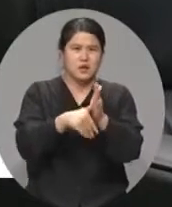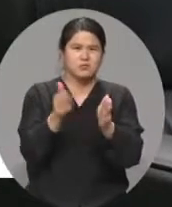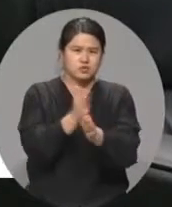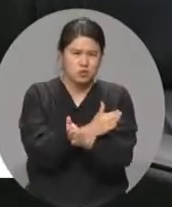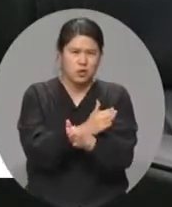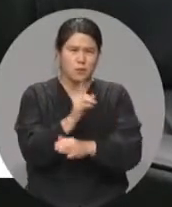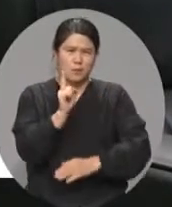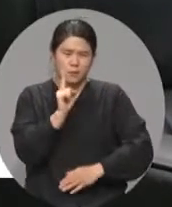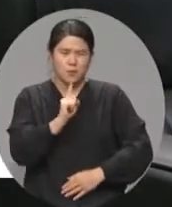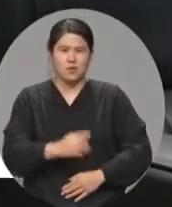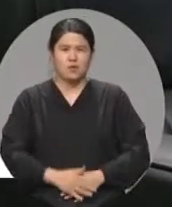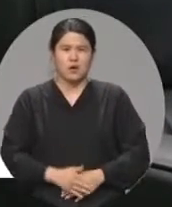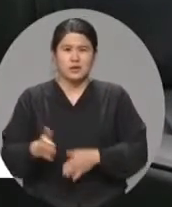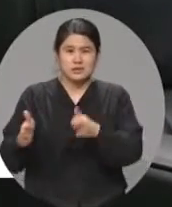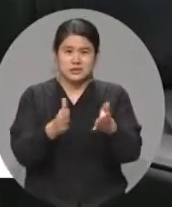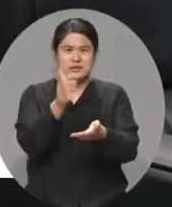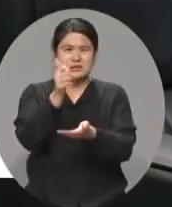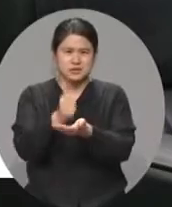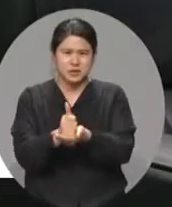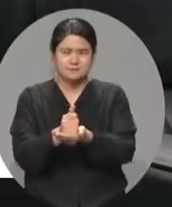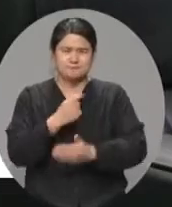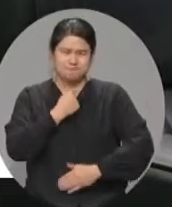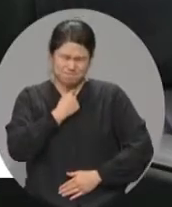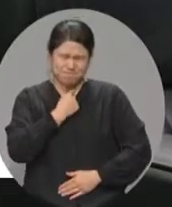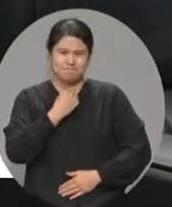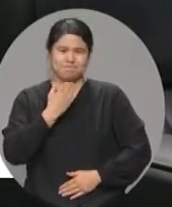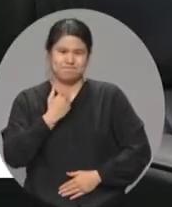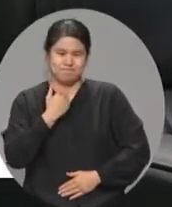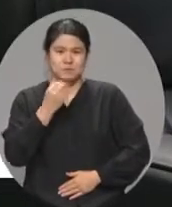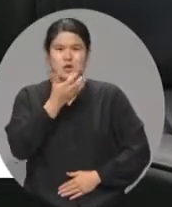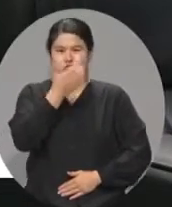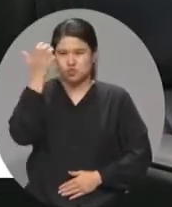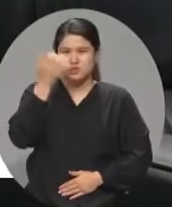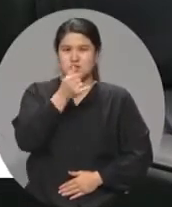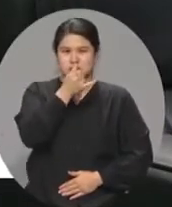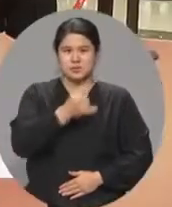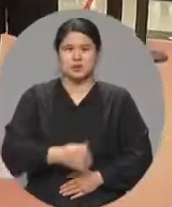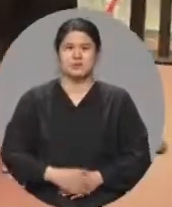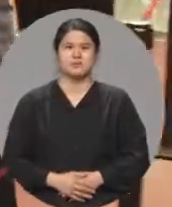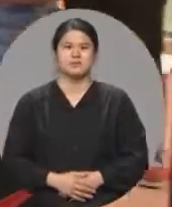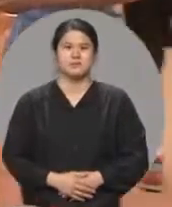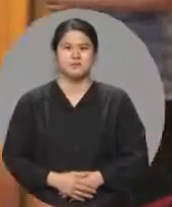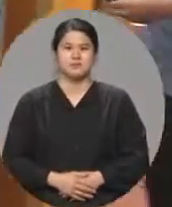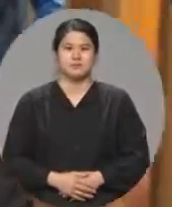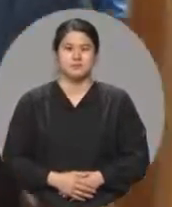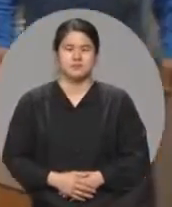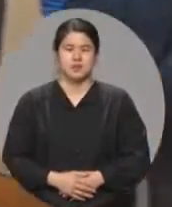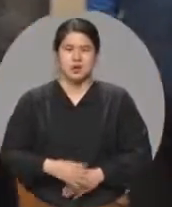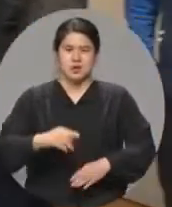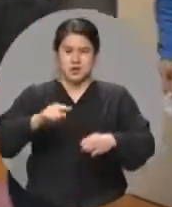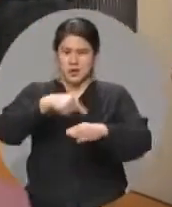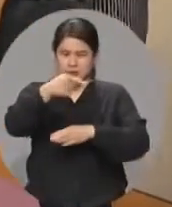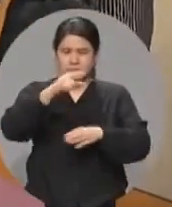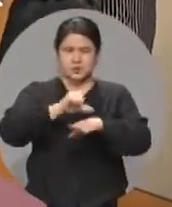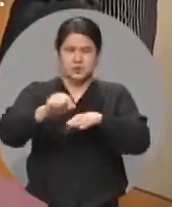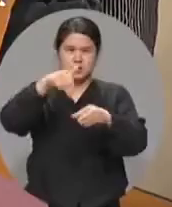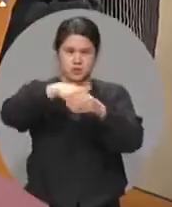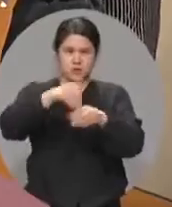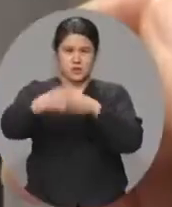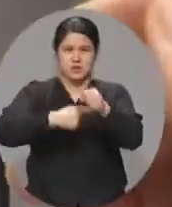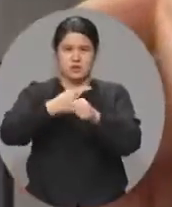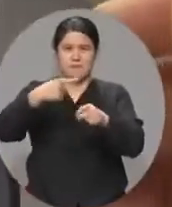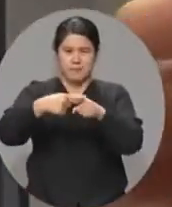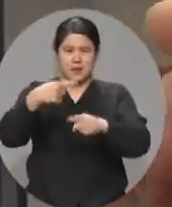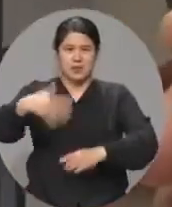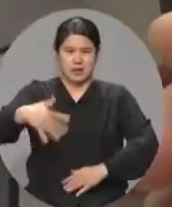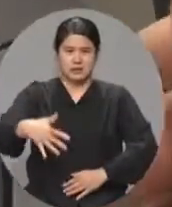뭔가 지사 되고 싶다 이런 꿈을 꾸고 있었던 게 있었고요. 차기 지방선거까지는 아직 1년